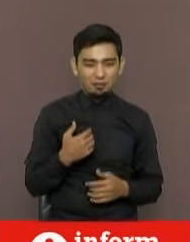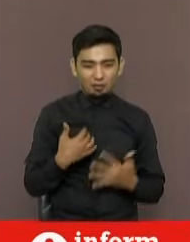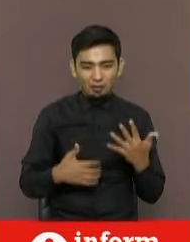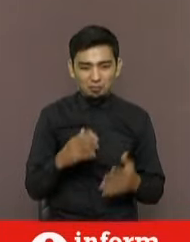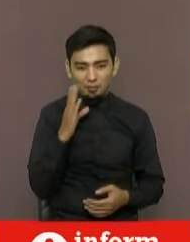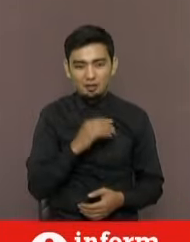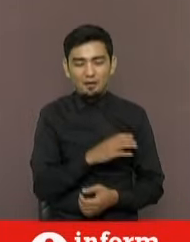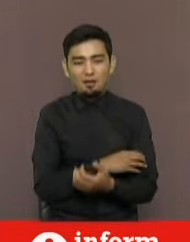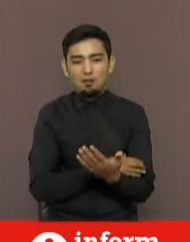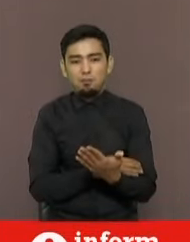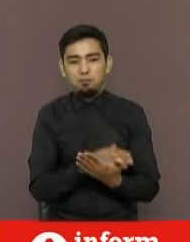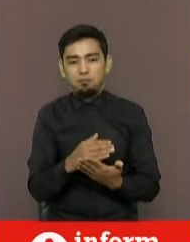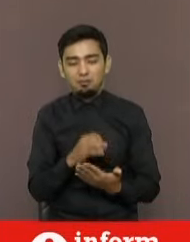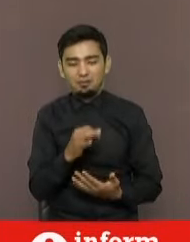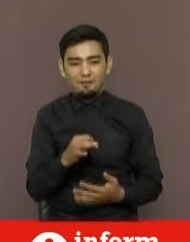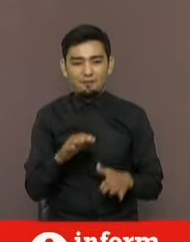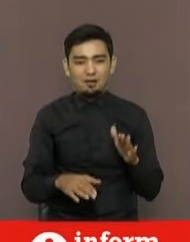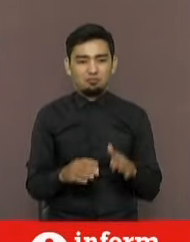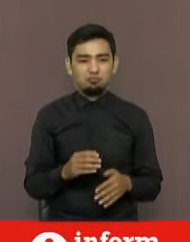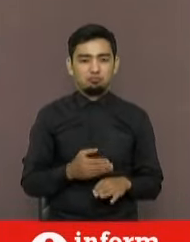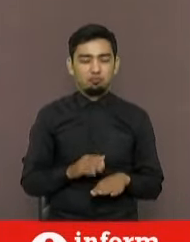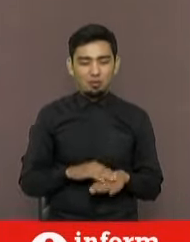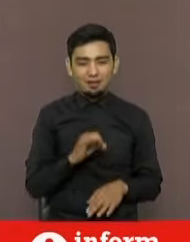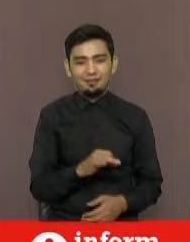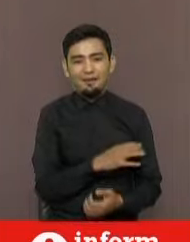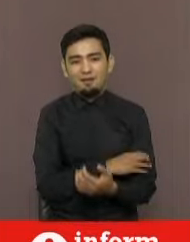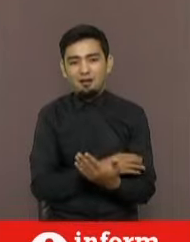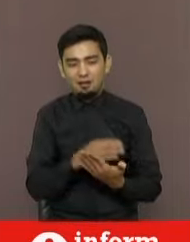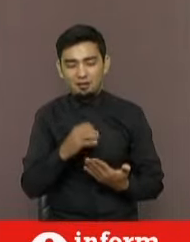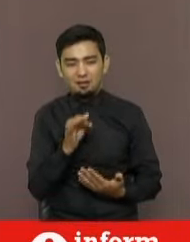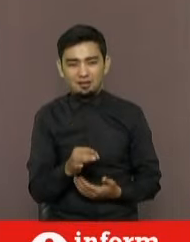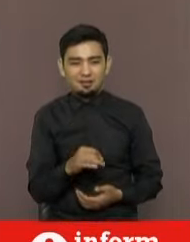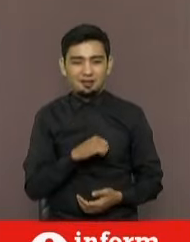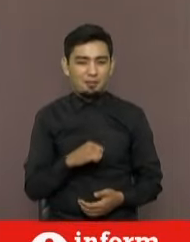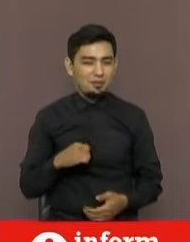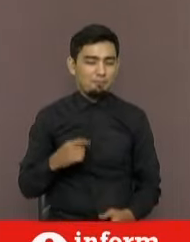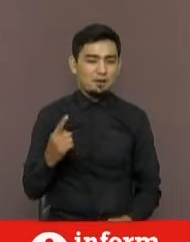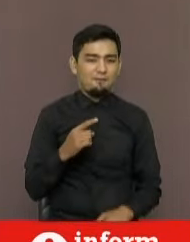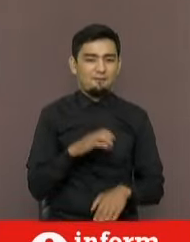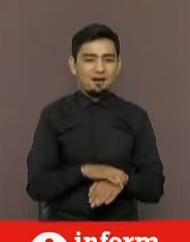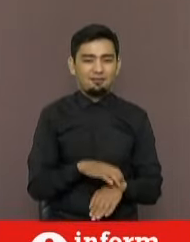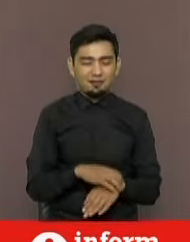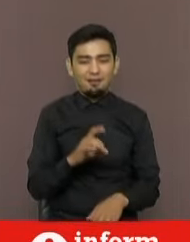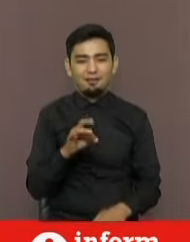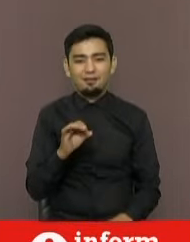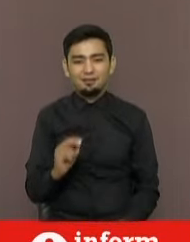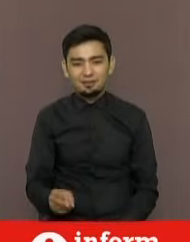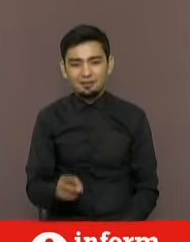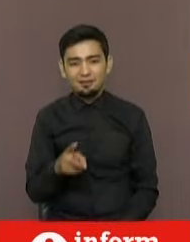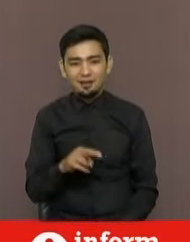давление, и в итоге избыточный вес и давление являются самыми первыми факторами риска